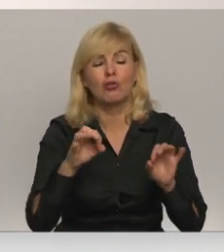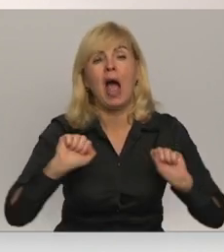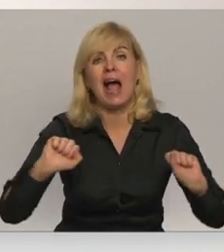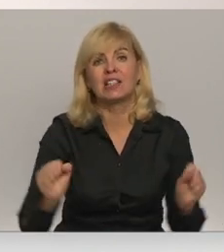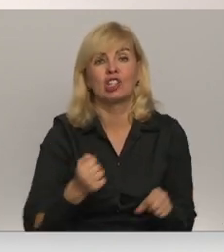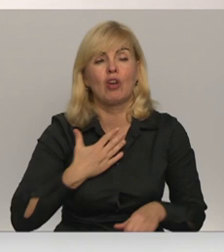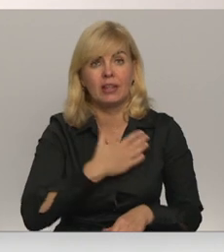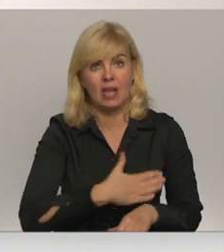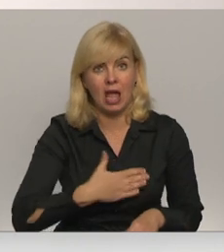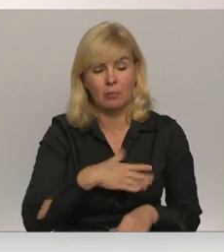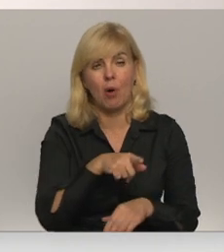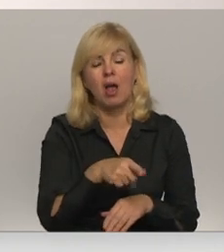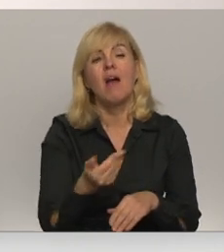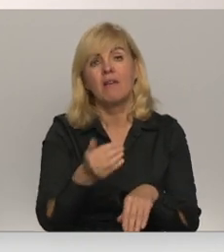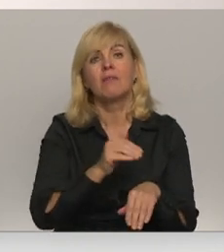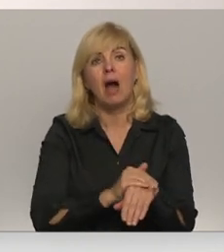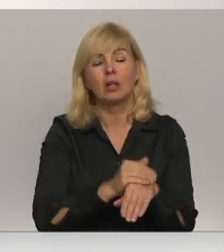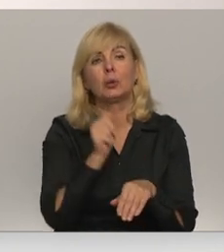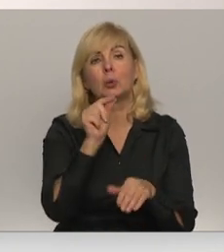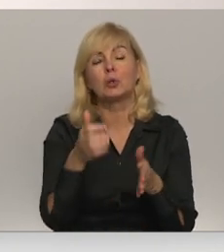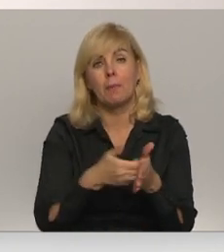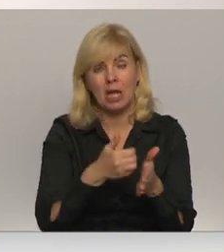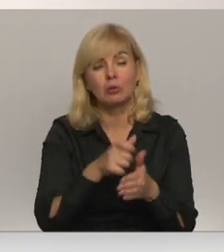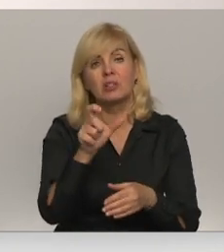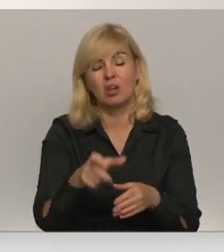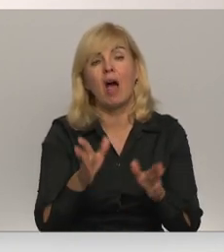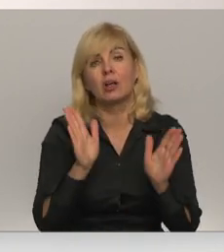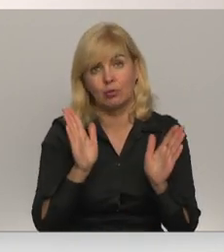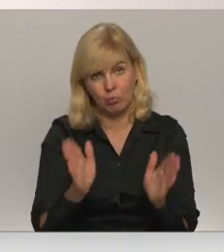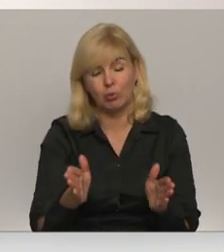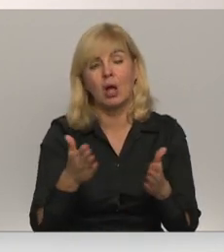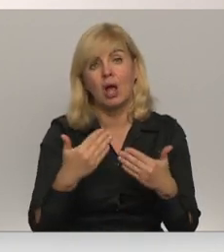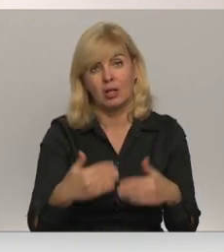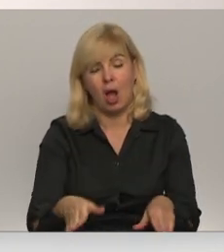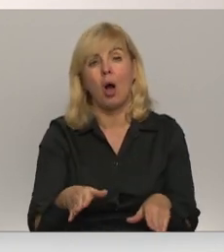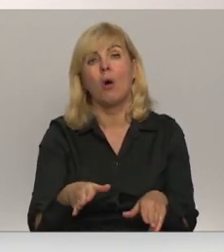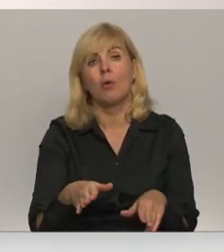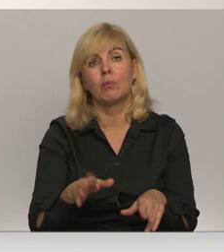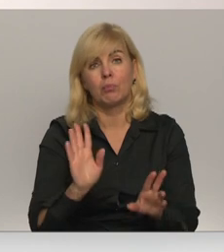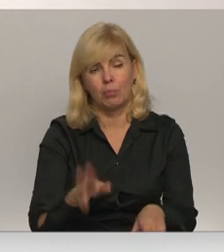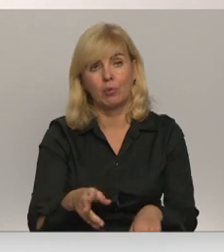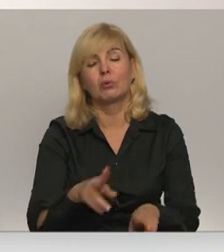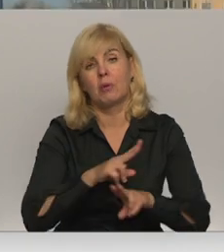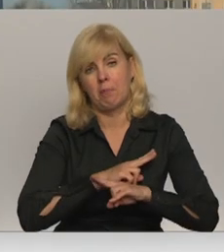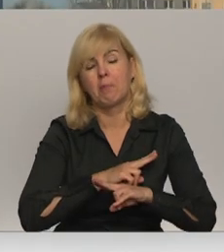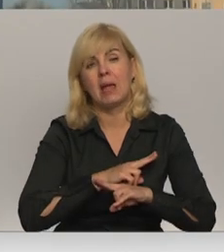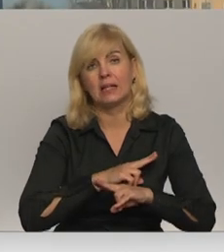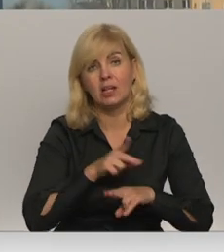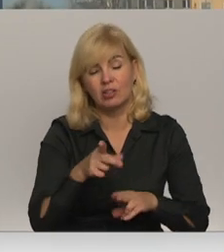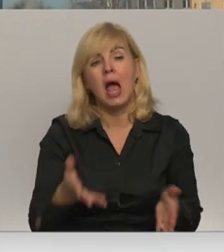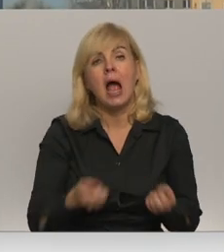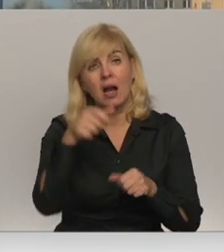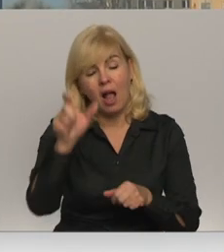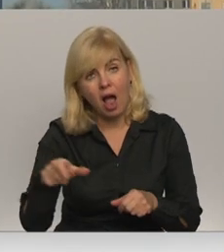atdzišana. Līdz ar to faktiski nedaudz pietrūka, lai šis cilvēks jau būtu šim cilvēkam iestājušās jau, teiksim, letālas sēkas.